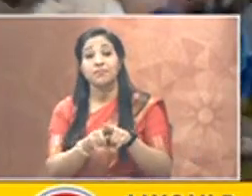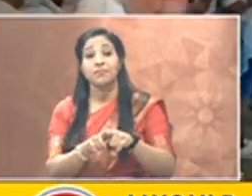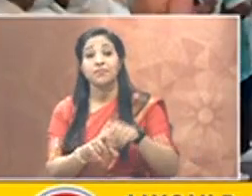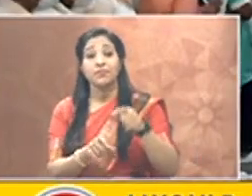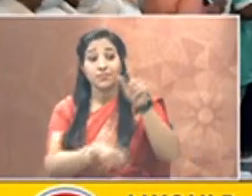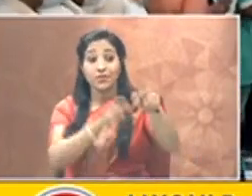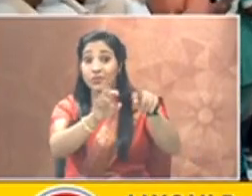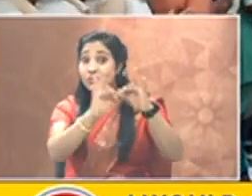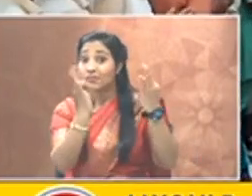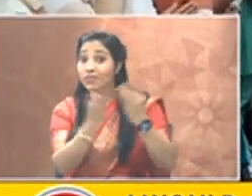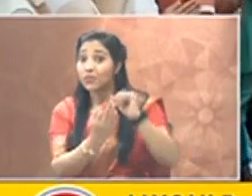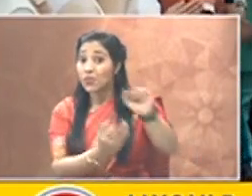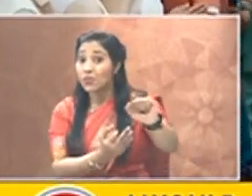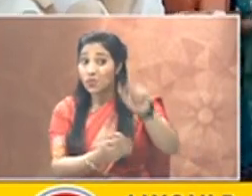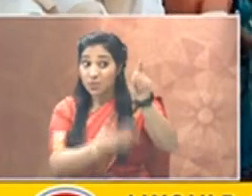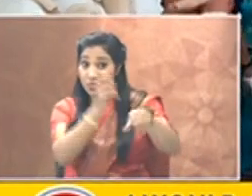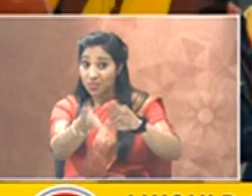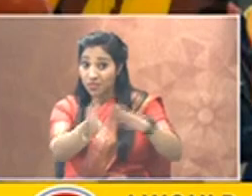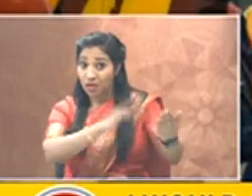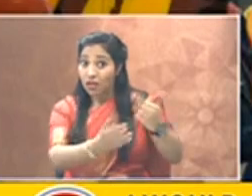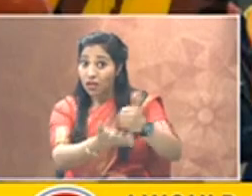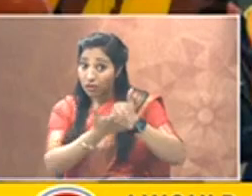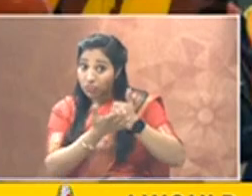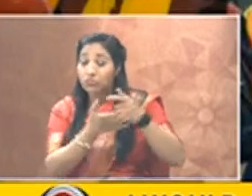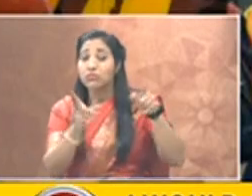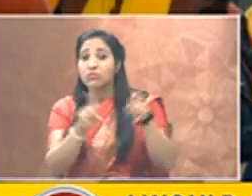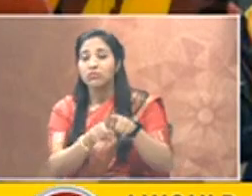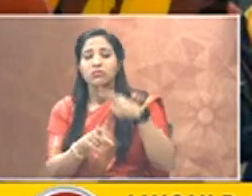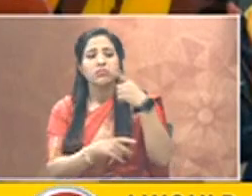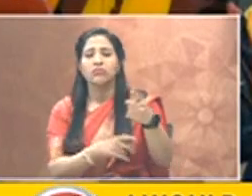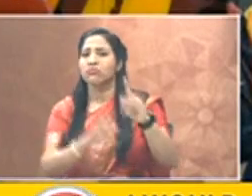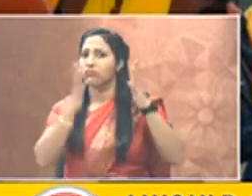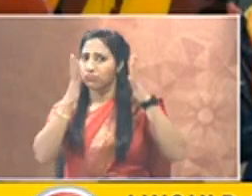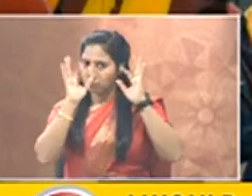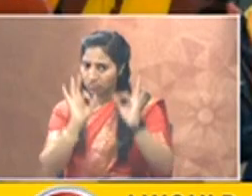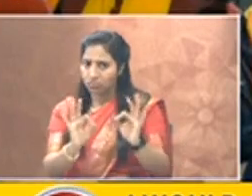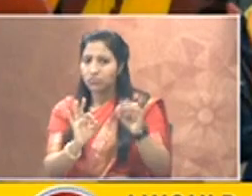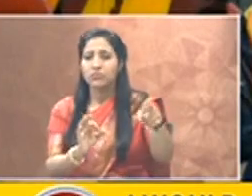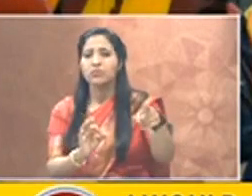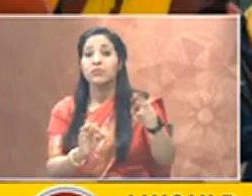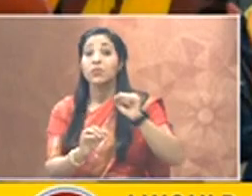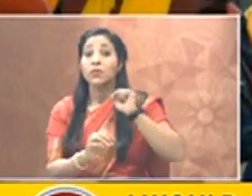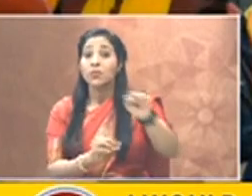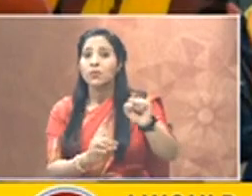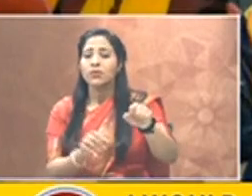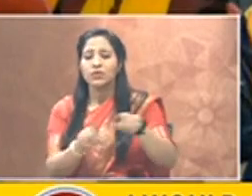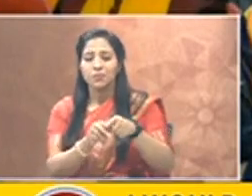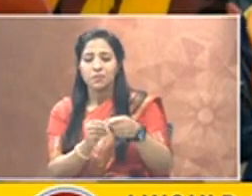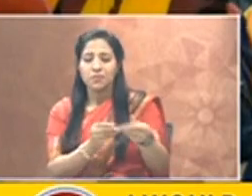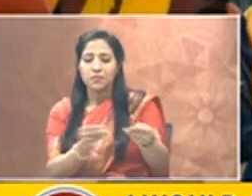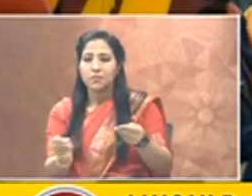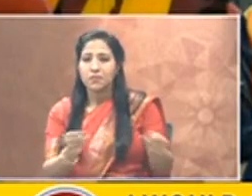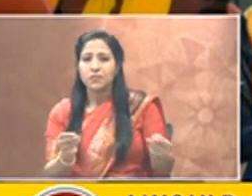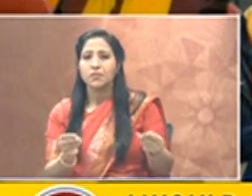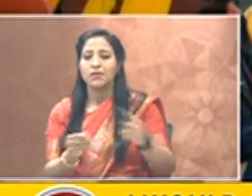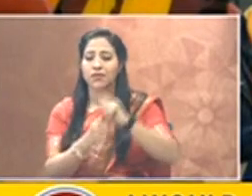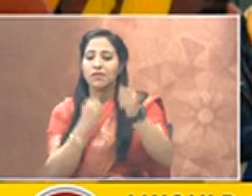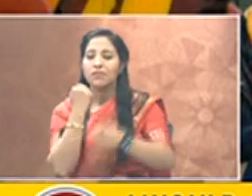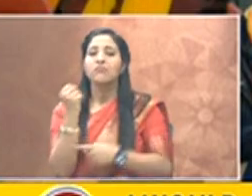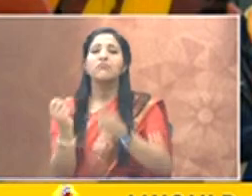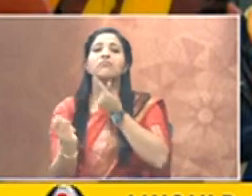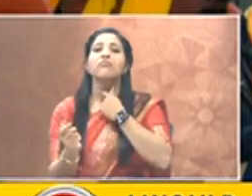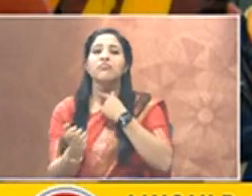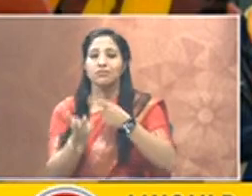उन परिवारों की भी सराहना करूंगा जिन्होंने अपने करीबियों की आखिरी इच्छा